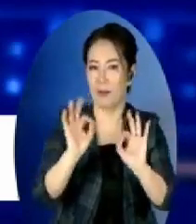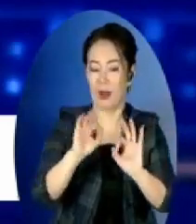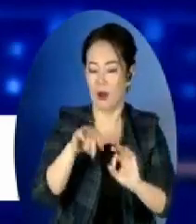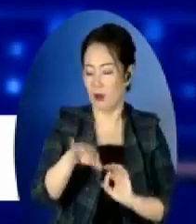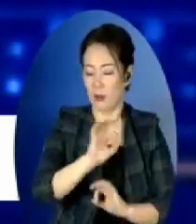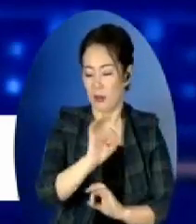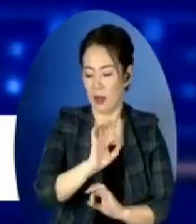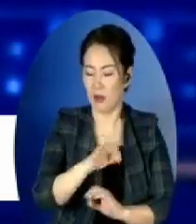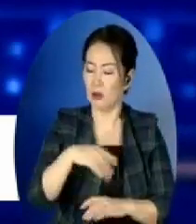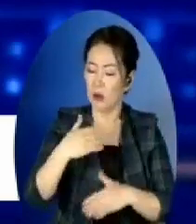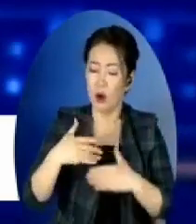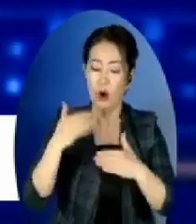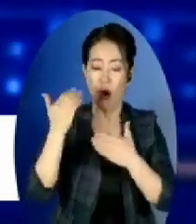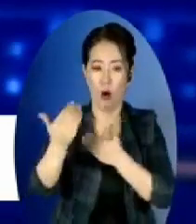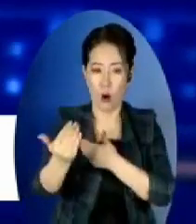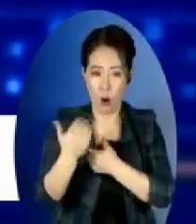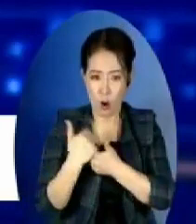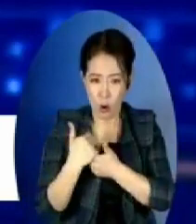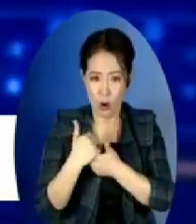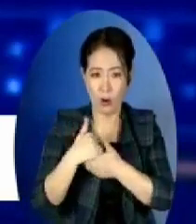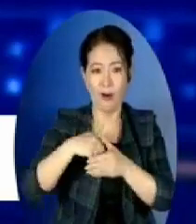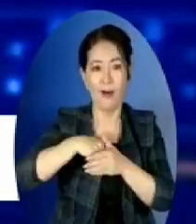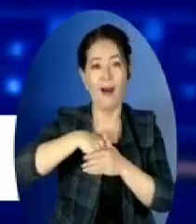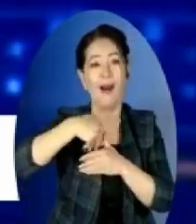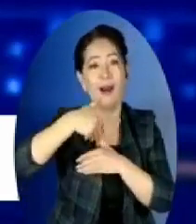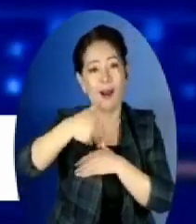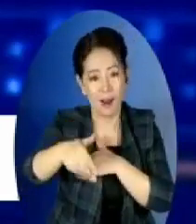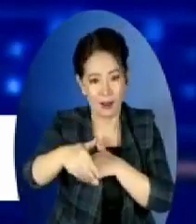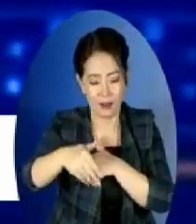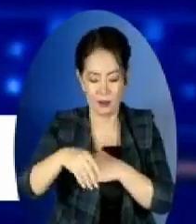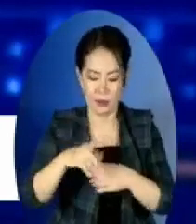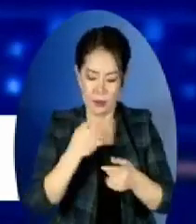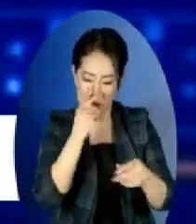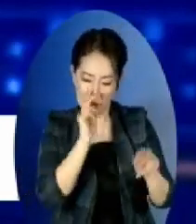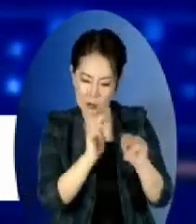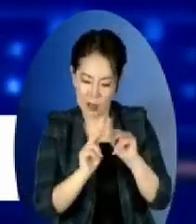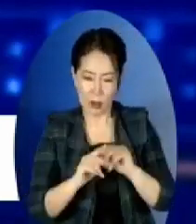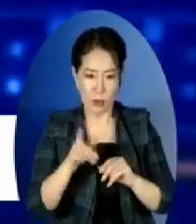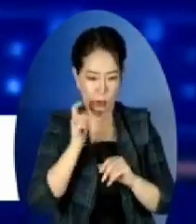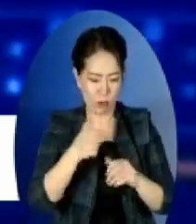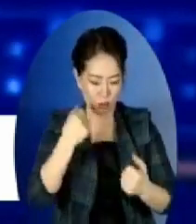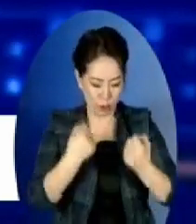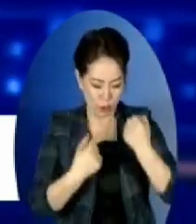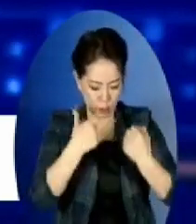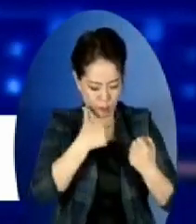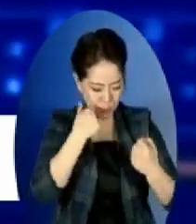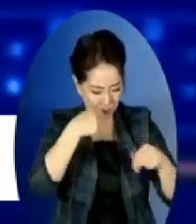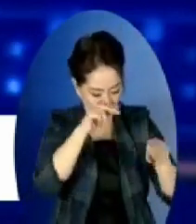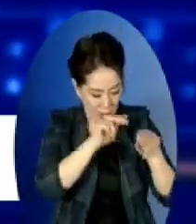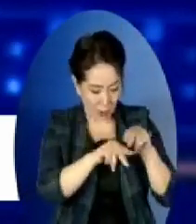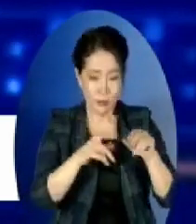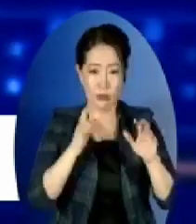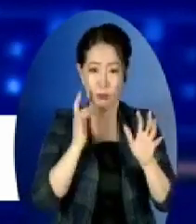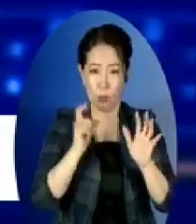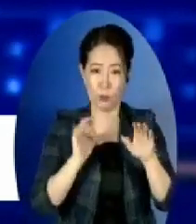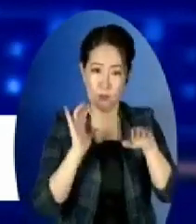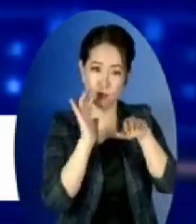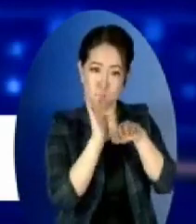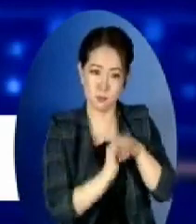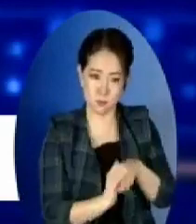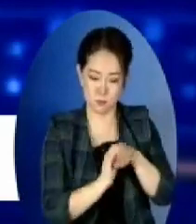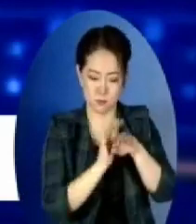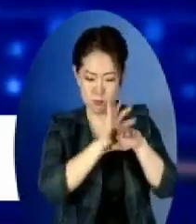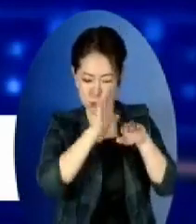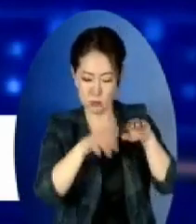байгаа хөдөлгөөн бүр дээр бол ерөөс бол зөрчигтэй айлгүй байдал, тухайн жолоочийн биеийн байдал эднэр нь бол тухайн холбогдох эрүүл мэндийн байгууллага ажилтнууд